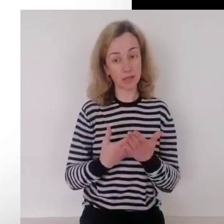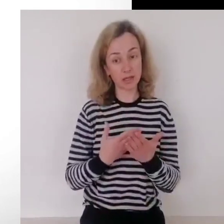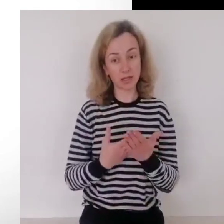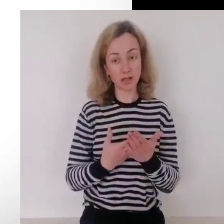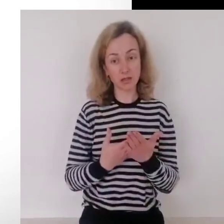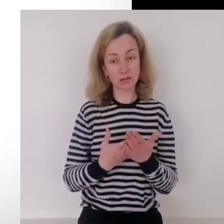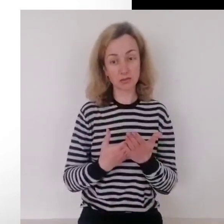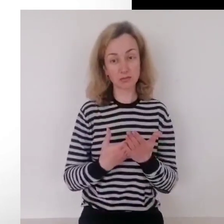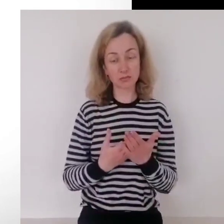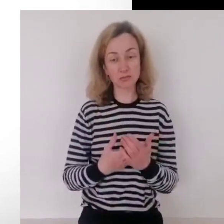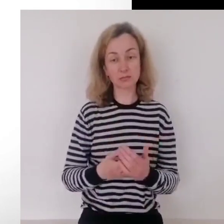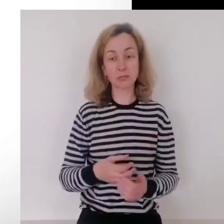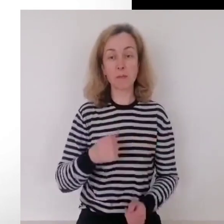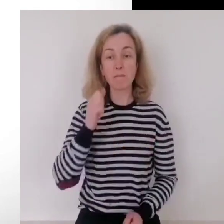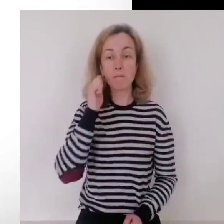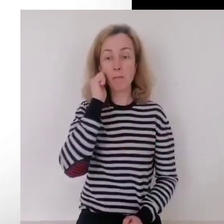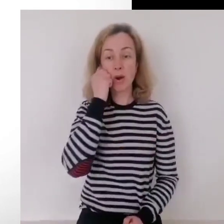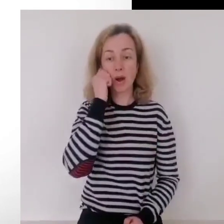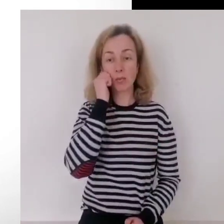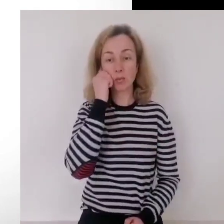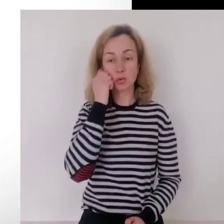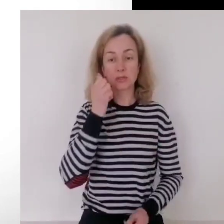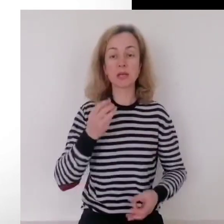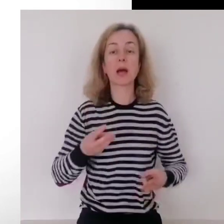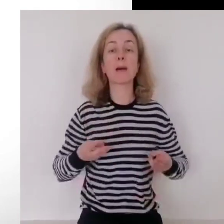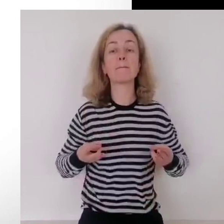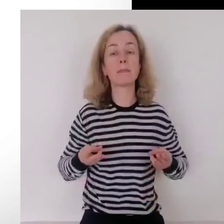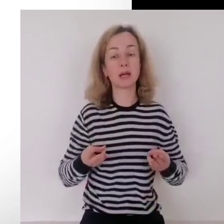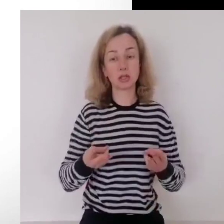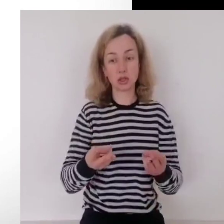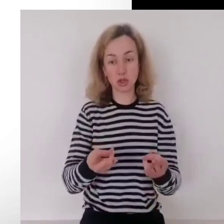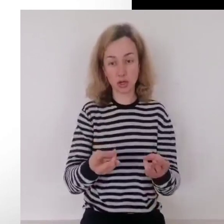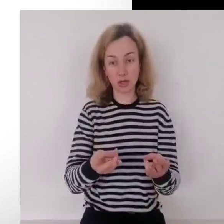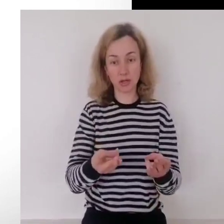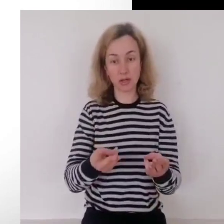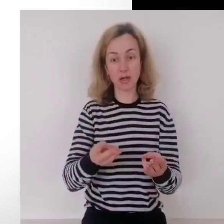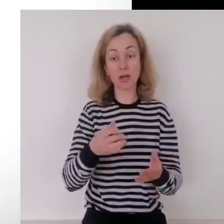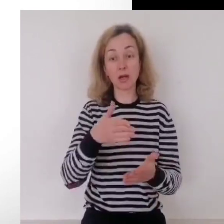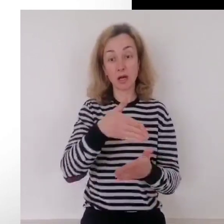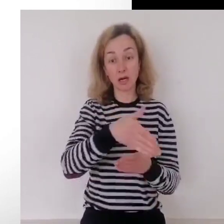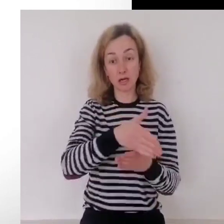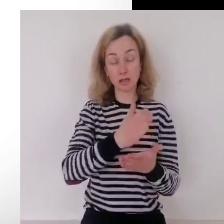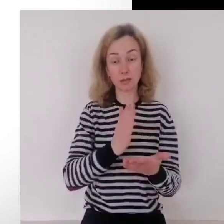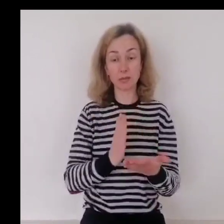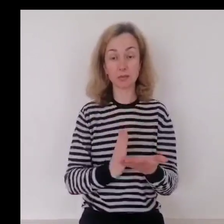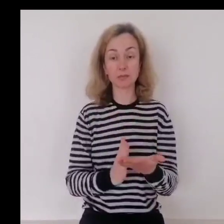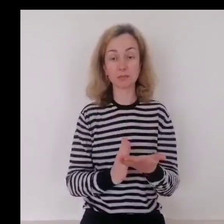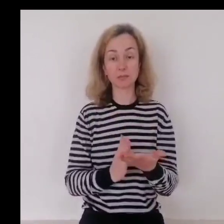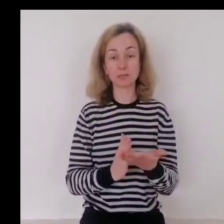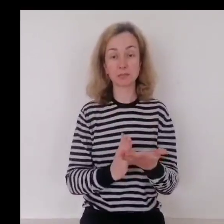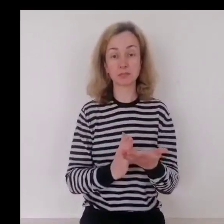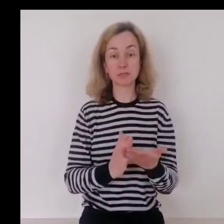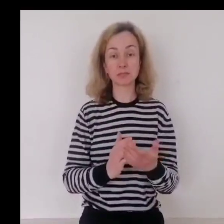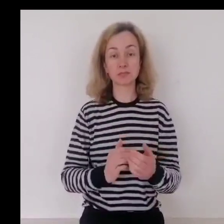Наприклад, бабуся пече хліб.